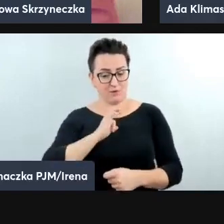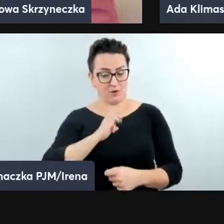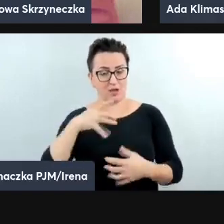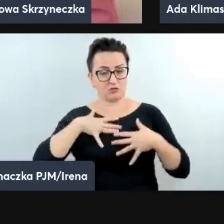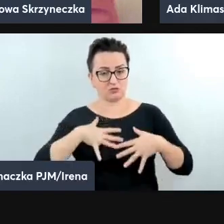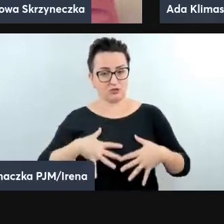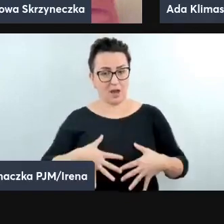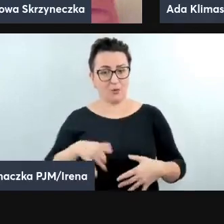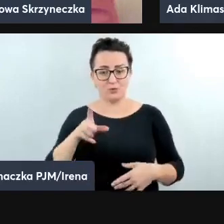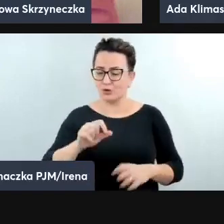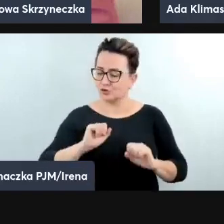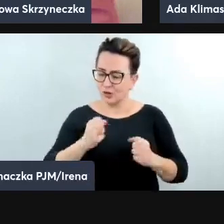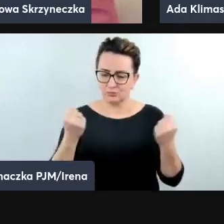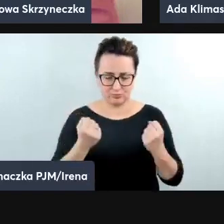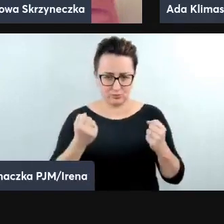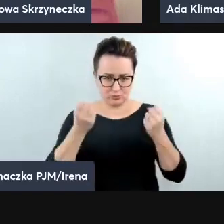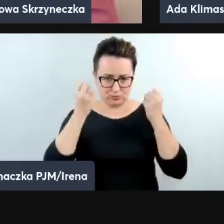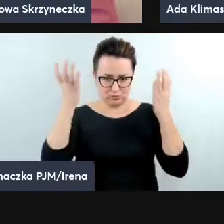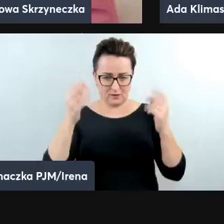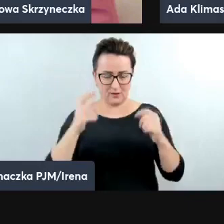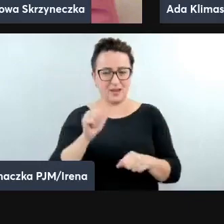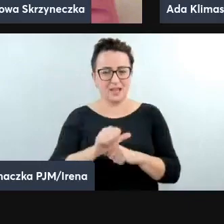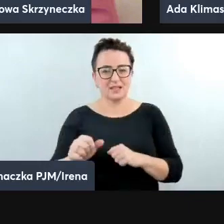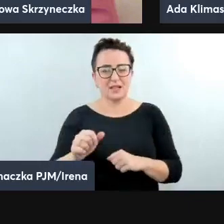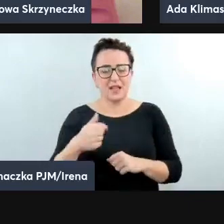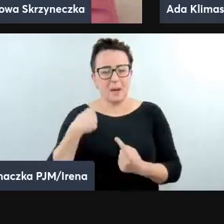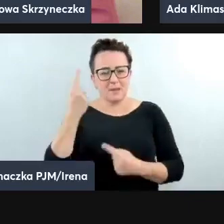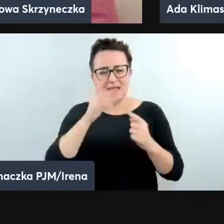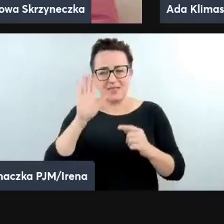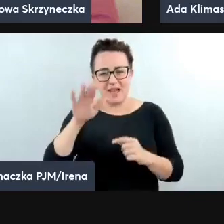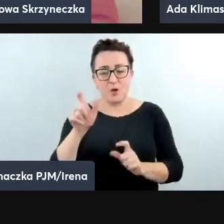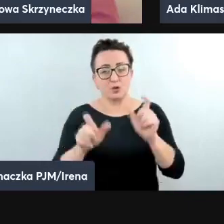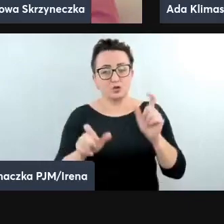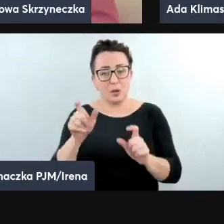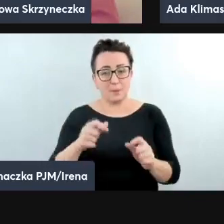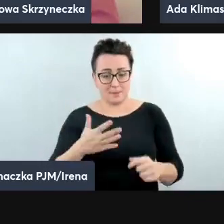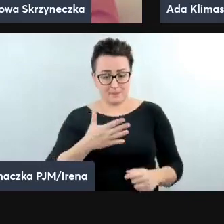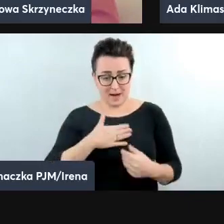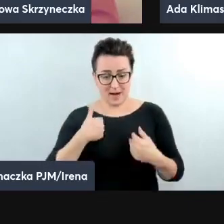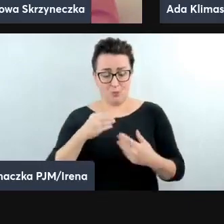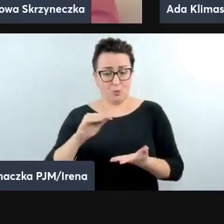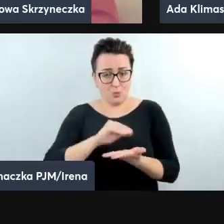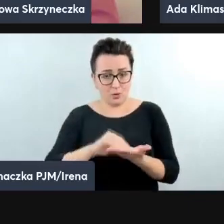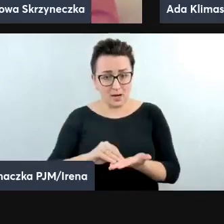spychanie nawet w tej grupie osób doświadczających miesiączki i menstruujących tego tematu gdzieś w ten bok i tu też jest dużo